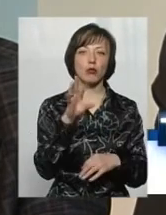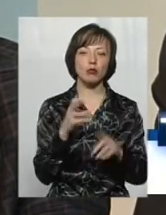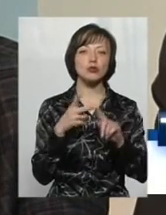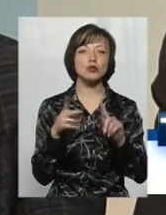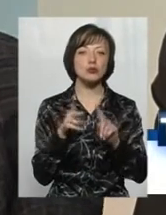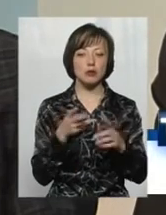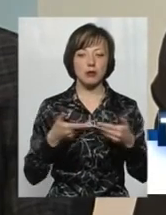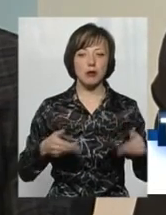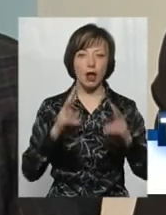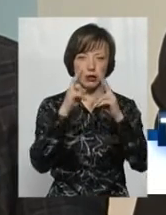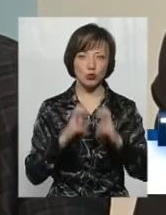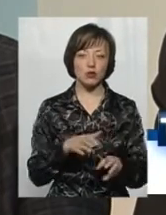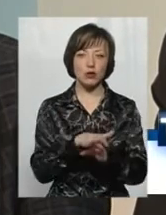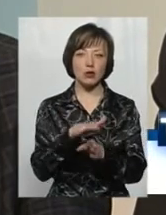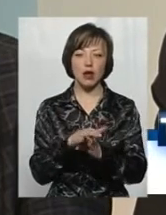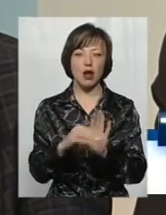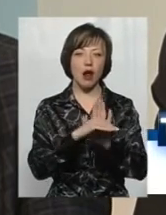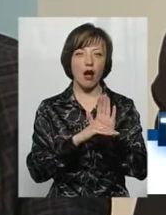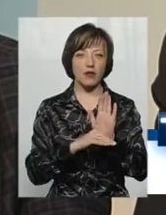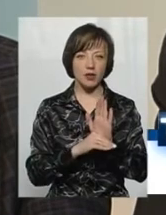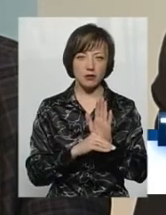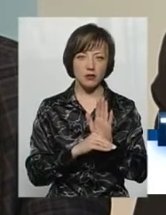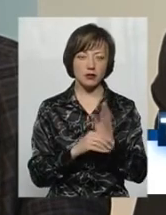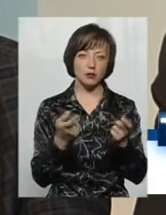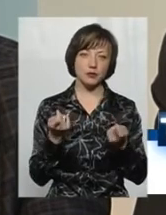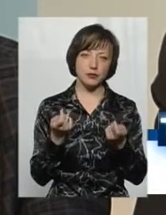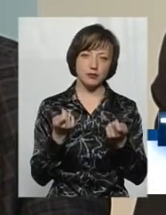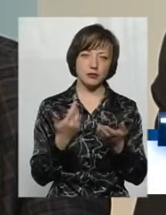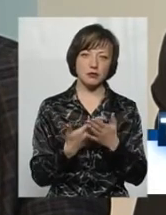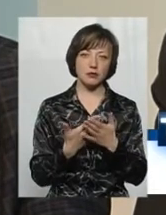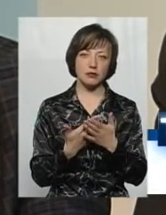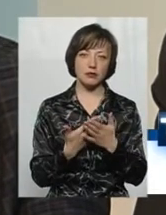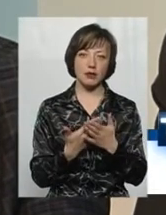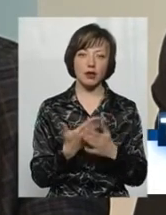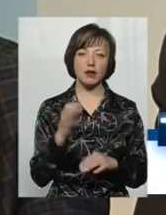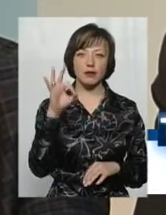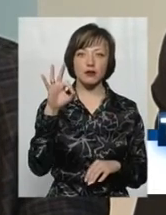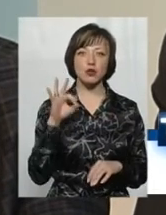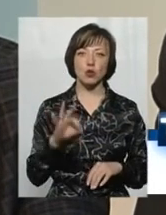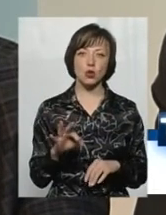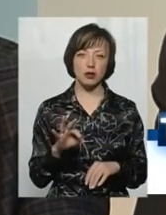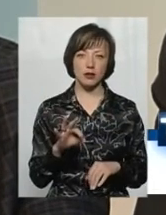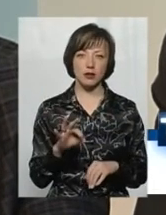По-друге, ми аналізували дотримання графіків, трохи, ну, буквально на пару відсотків